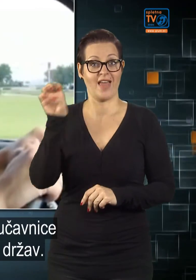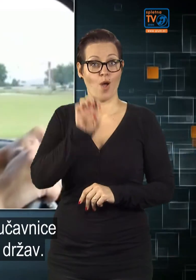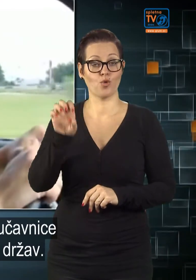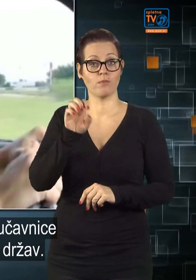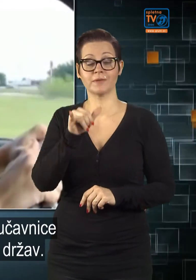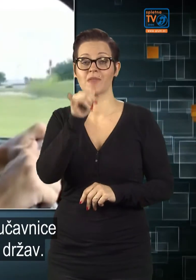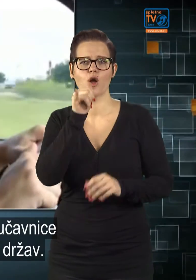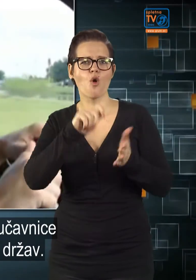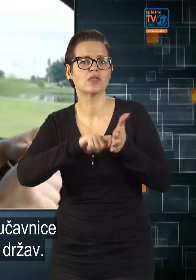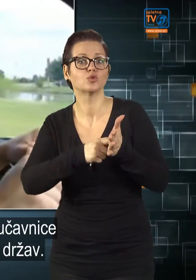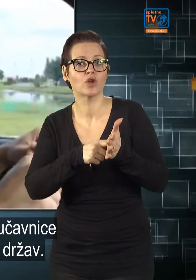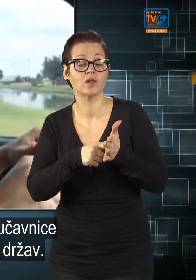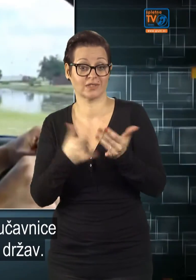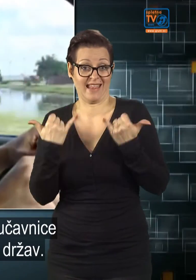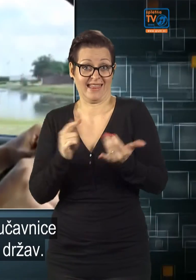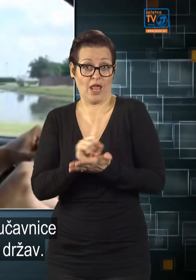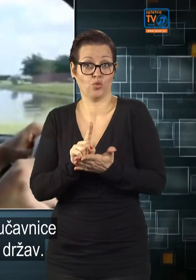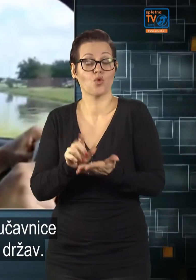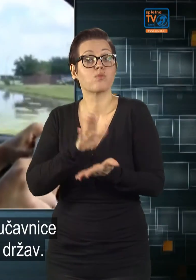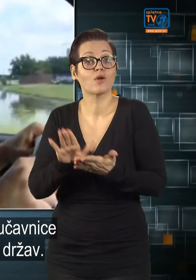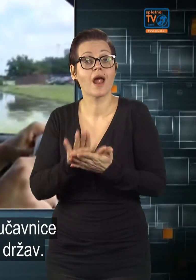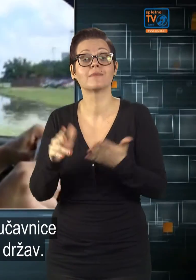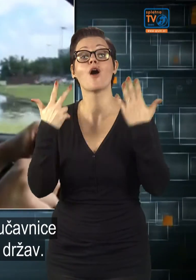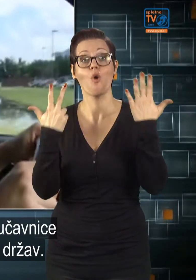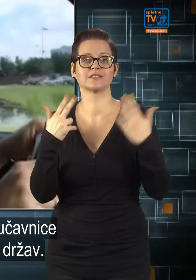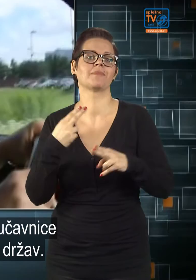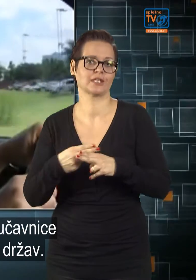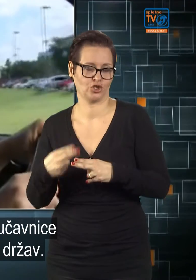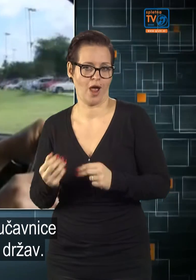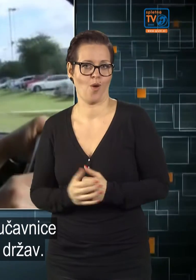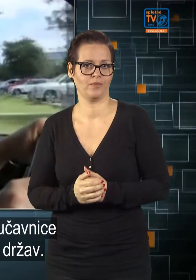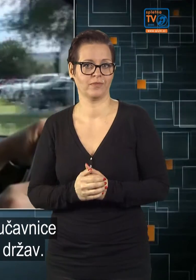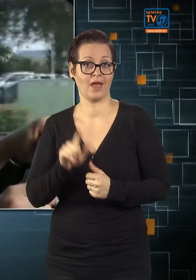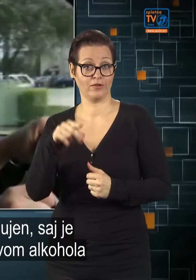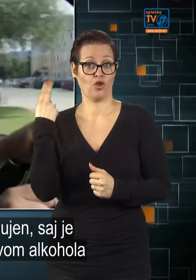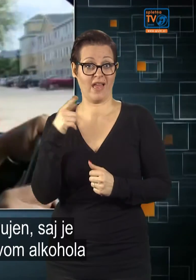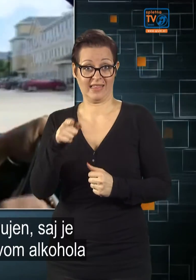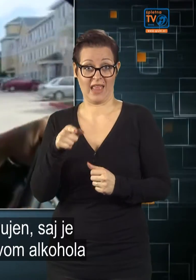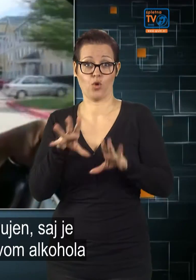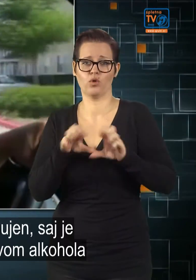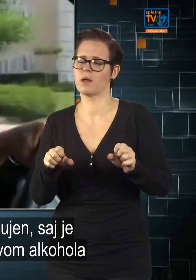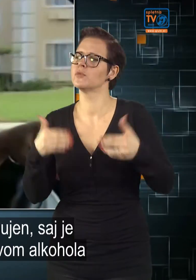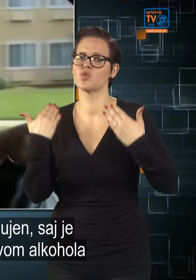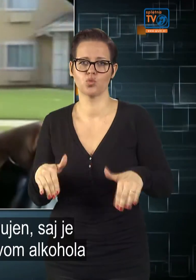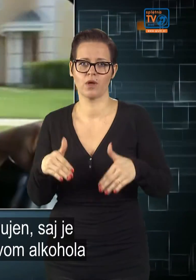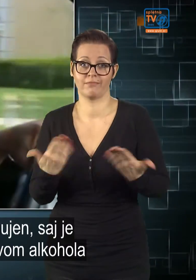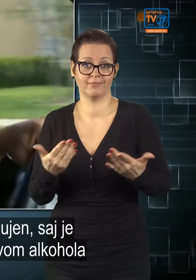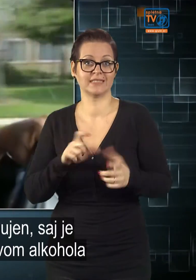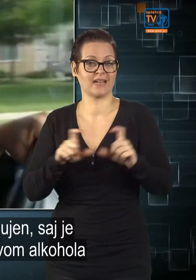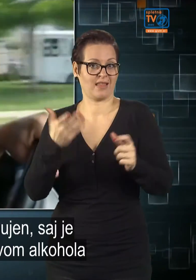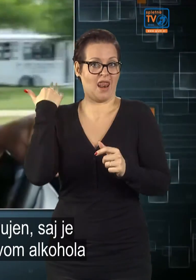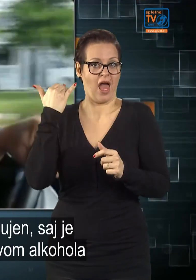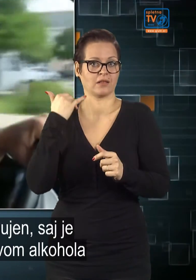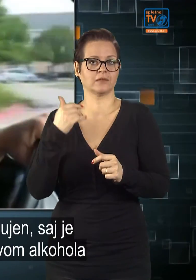V Evropi alkoholne ključavnice trenutno uporablja 8 držav. V Sloveniji je tak ukrep